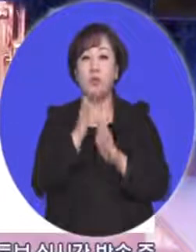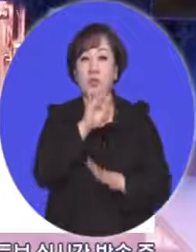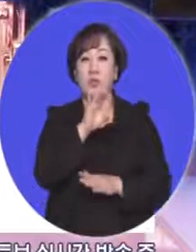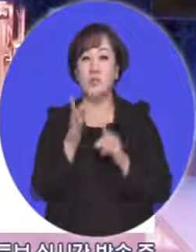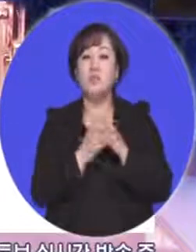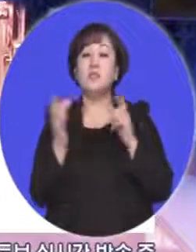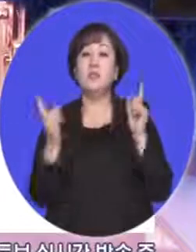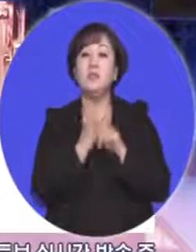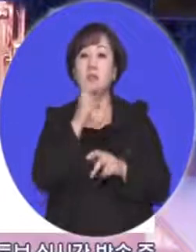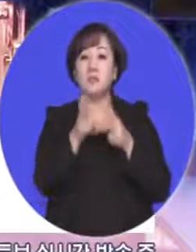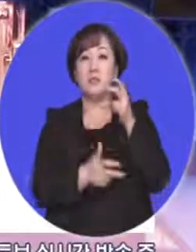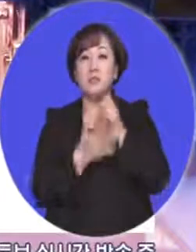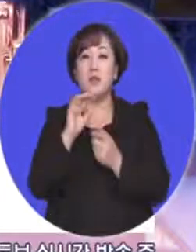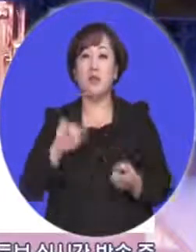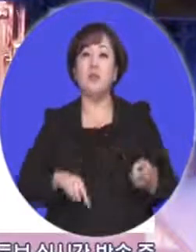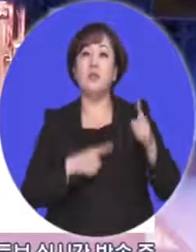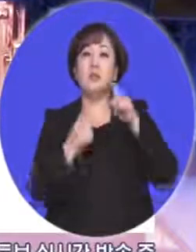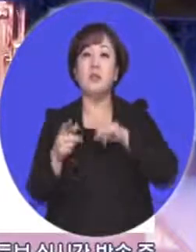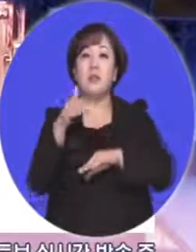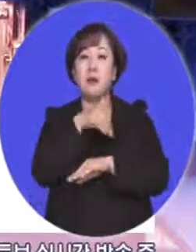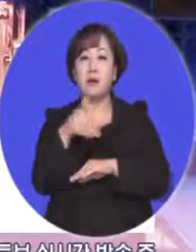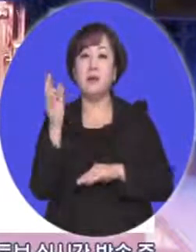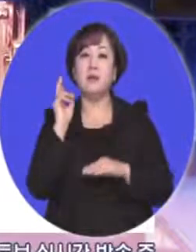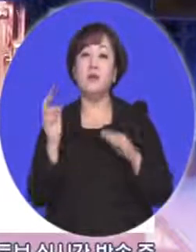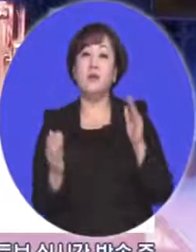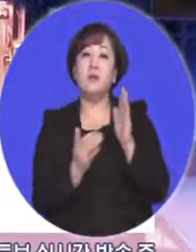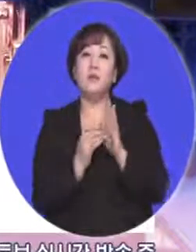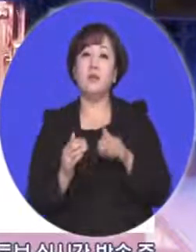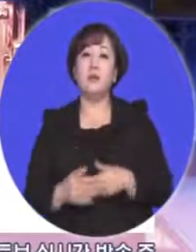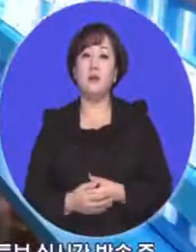불황의 활로를 찾고 있습니다. 배대원 기자입니다.